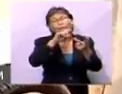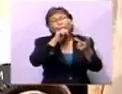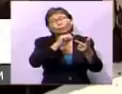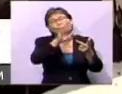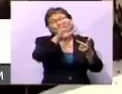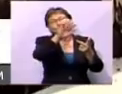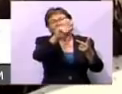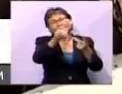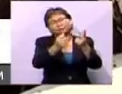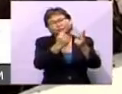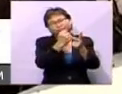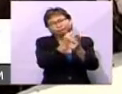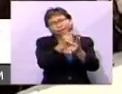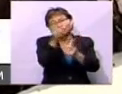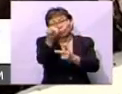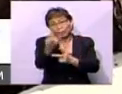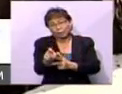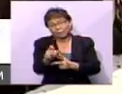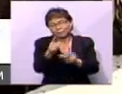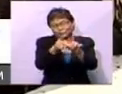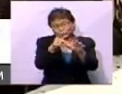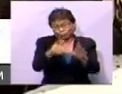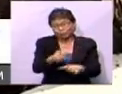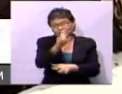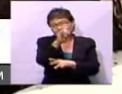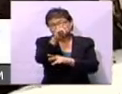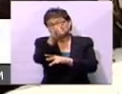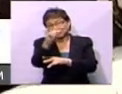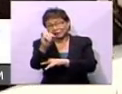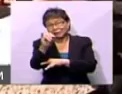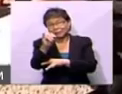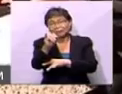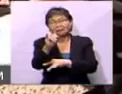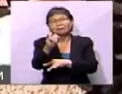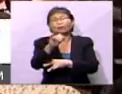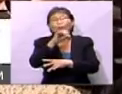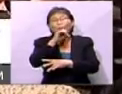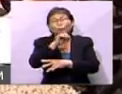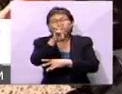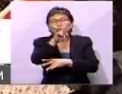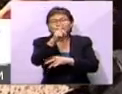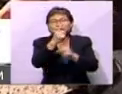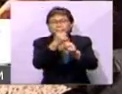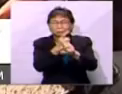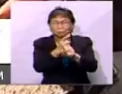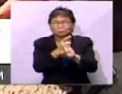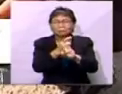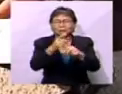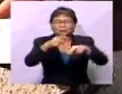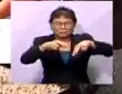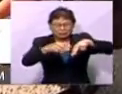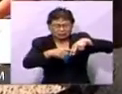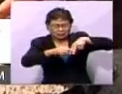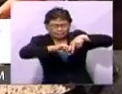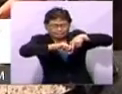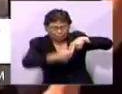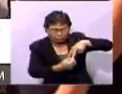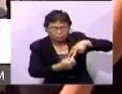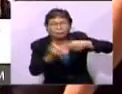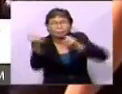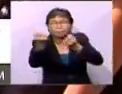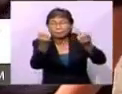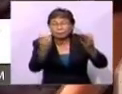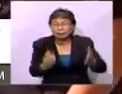ekonomi antara tertinggi di dunia. Very good review from